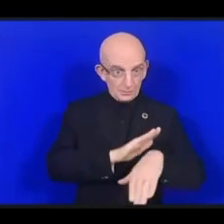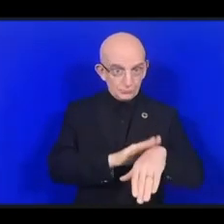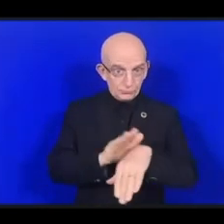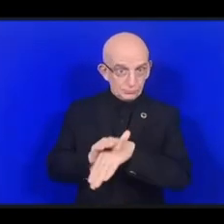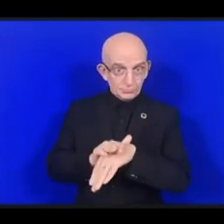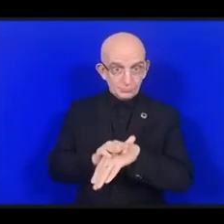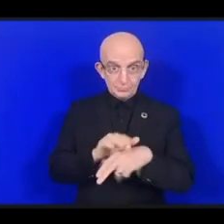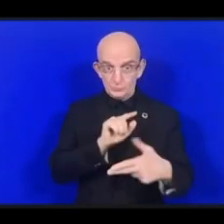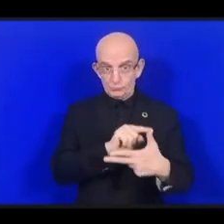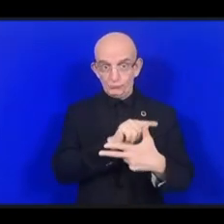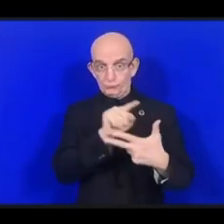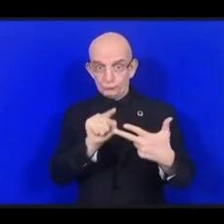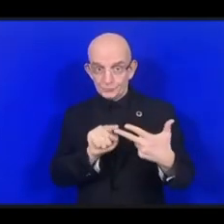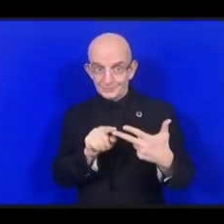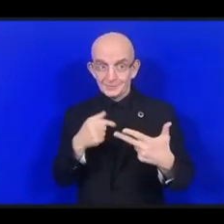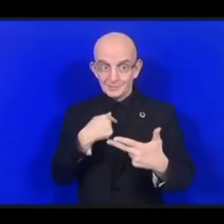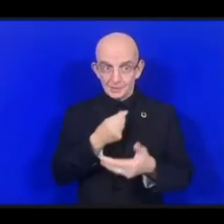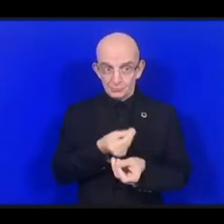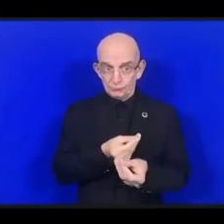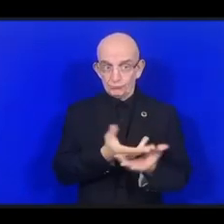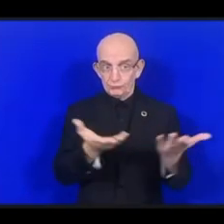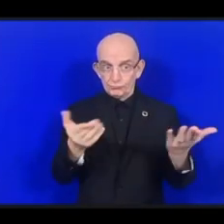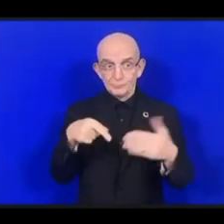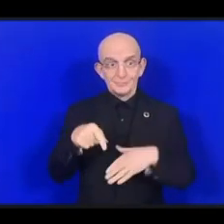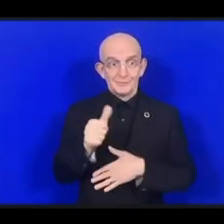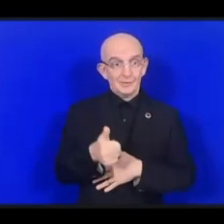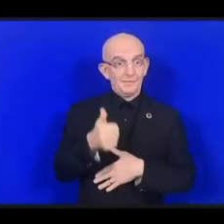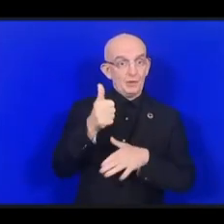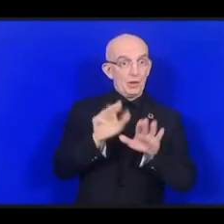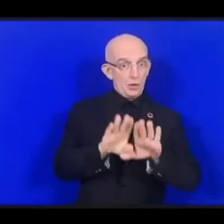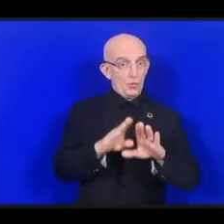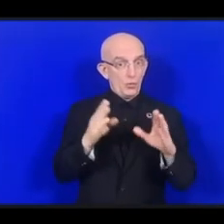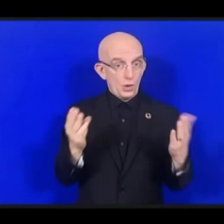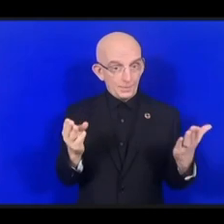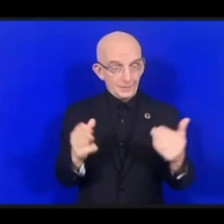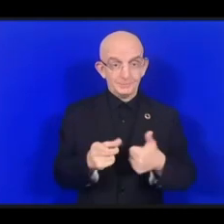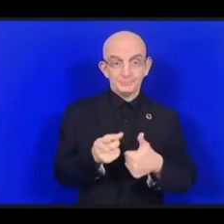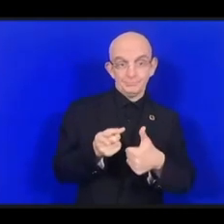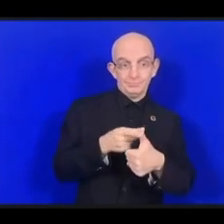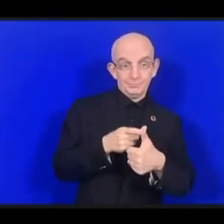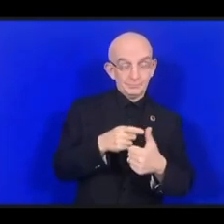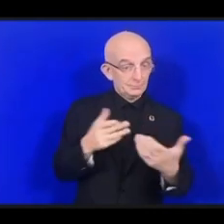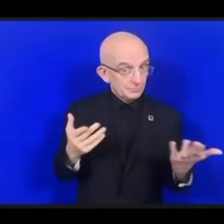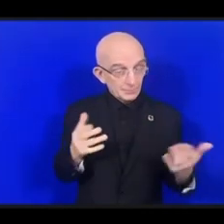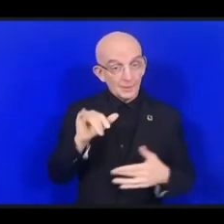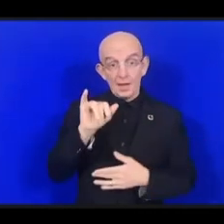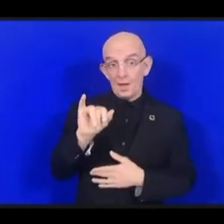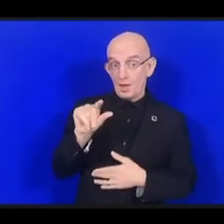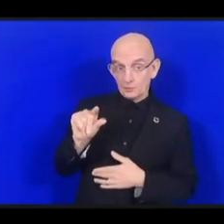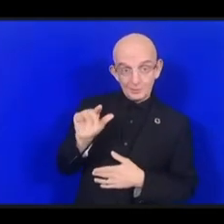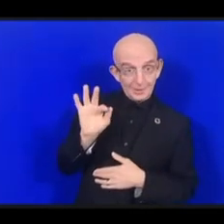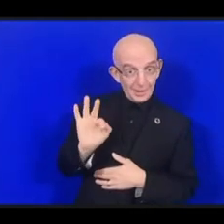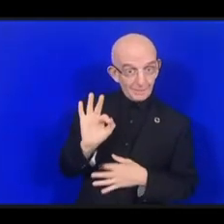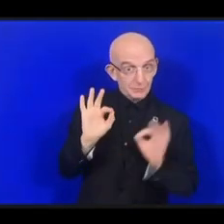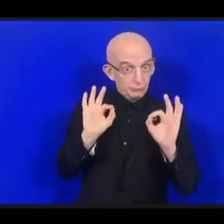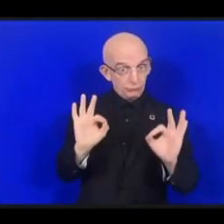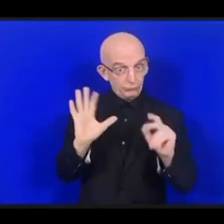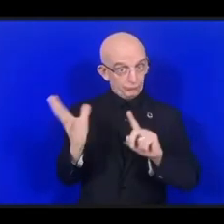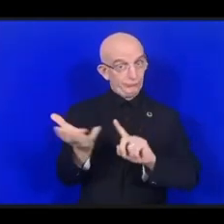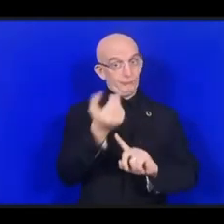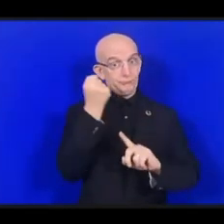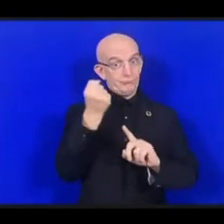d'abord est-ce que l'idée du FGI a assumé son mandat et rempli son mandat et son objectif